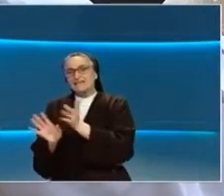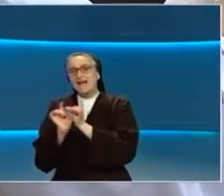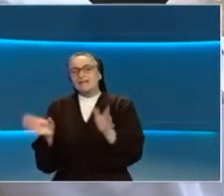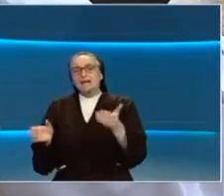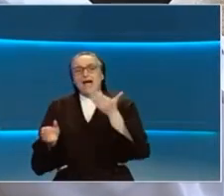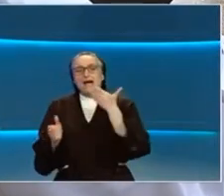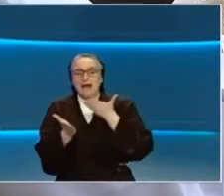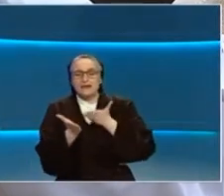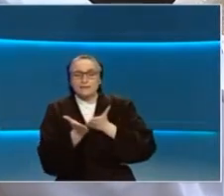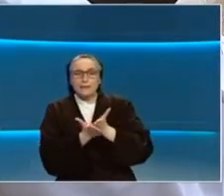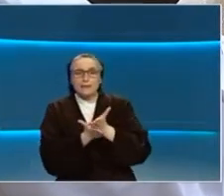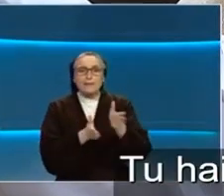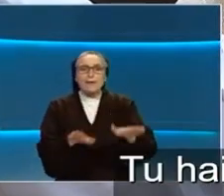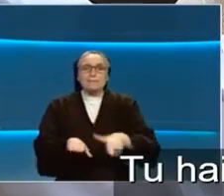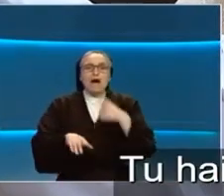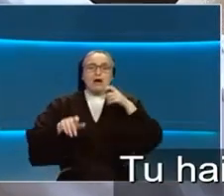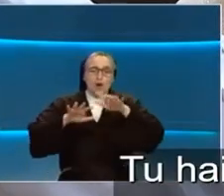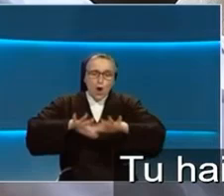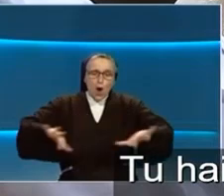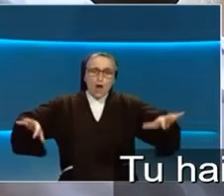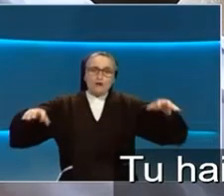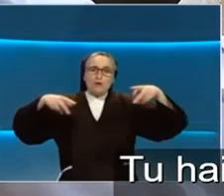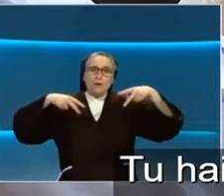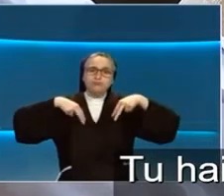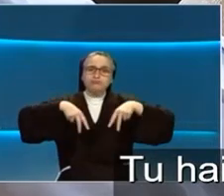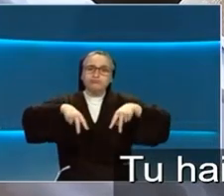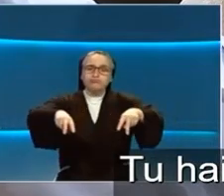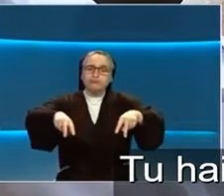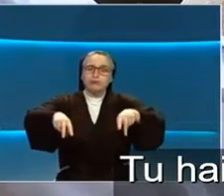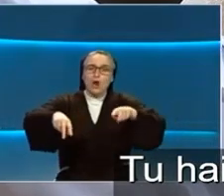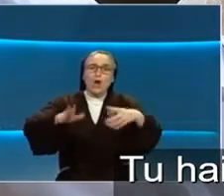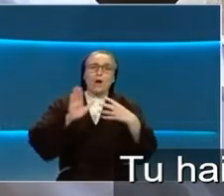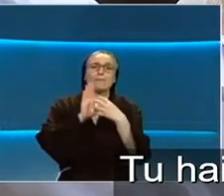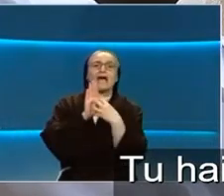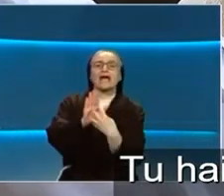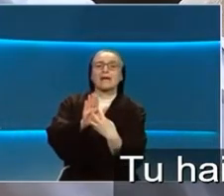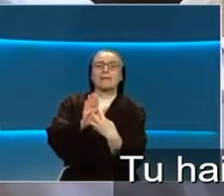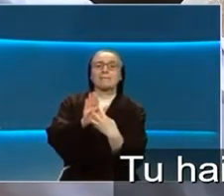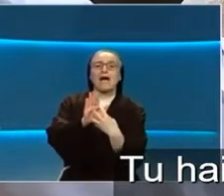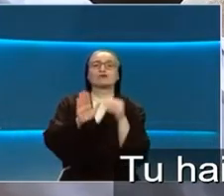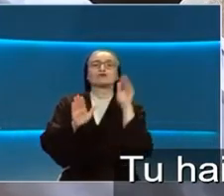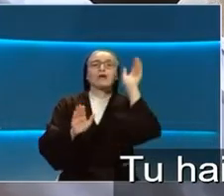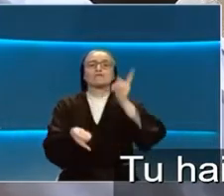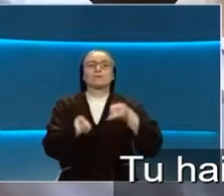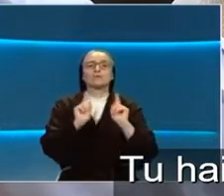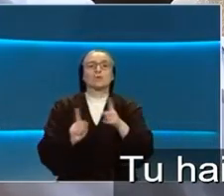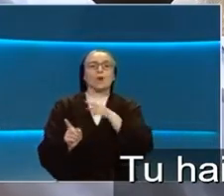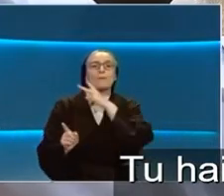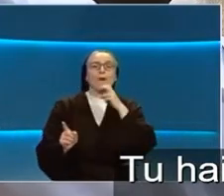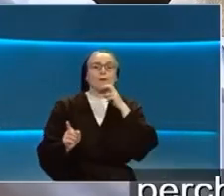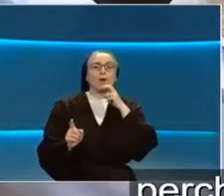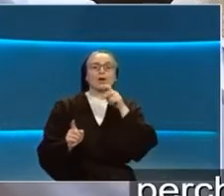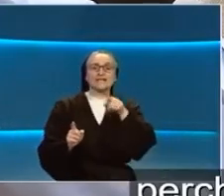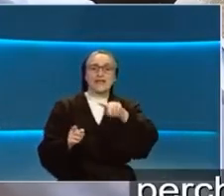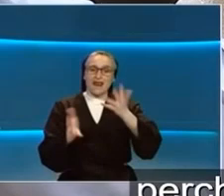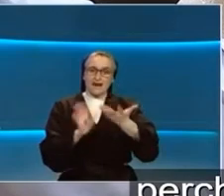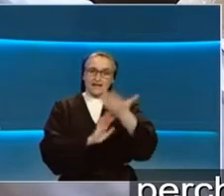illesi attraverso il Mar Rosso, perché fossero immagine del futuro popolo dei battezzati.